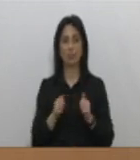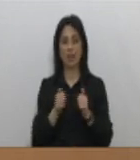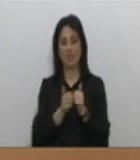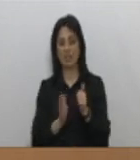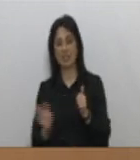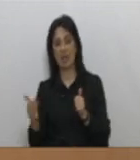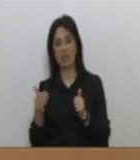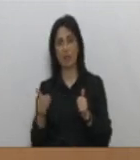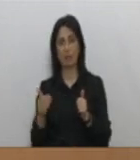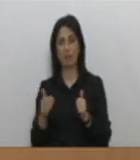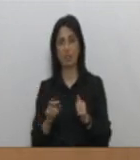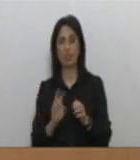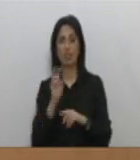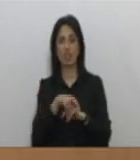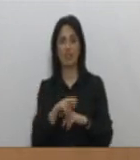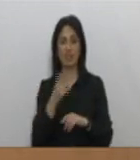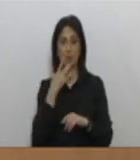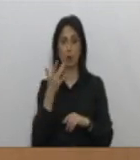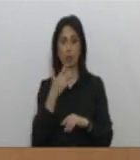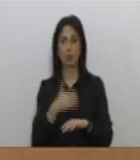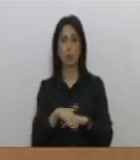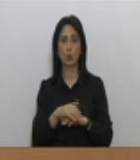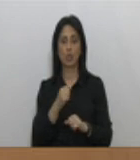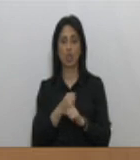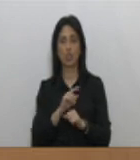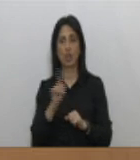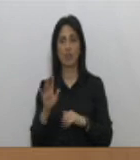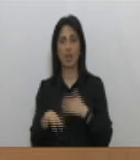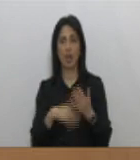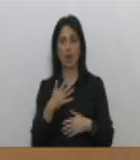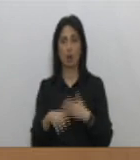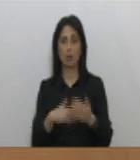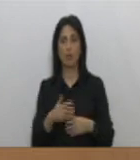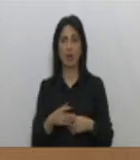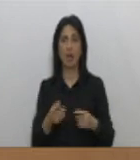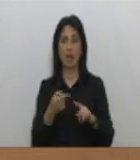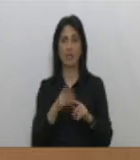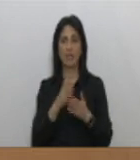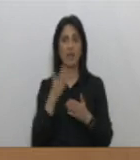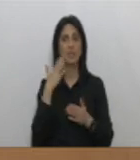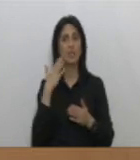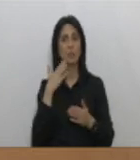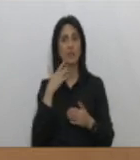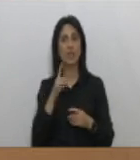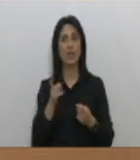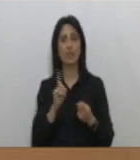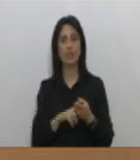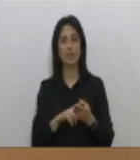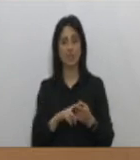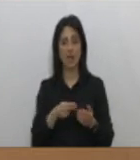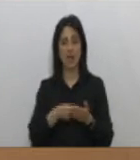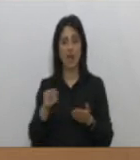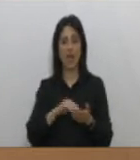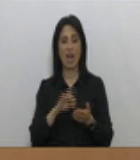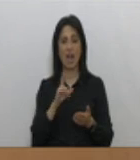სავლი შეხვიდეთ პოლიტიკაში და ქუჩაში მოაწყოთ არეულობები. აი ეს არის სიმართლე. რა შეიძლება აქ